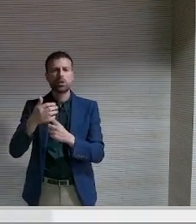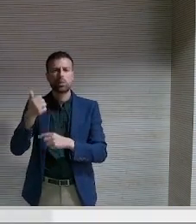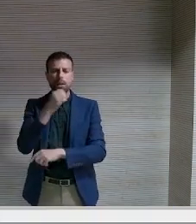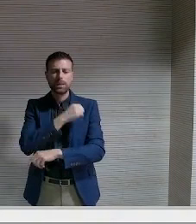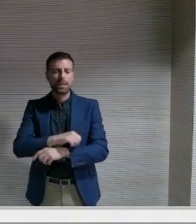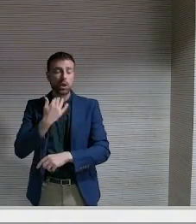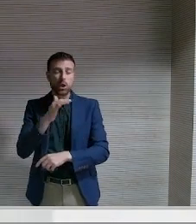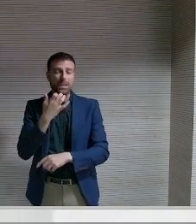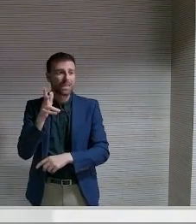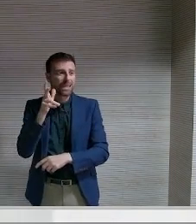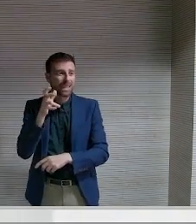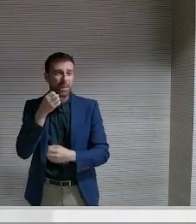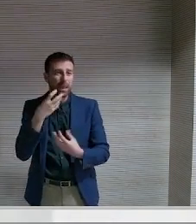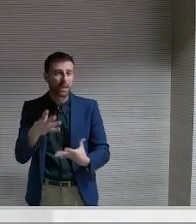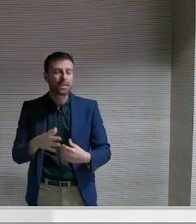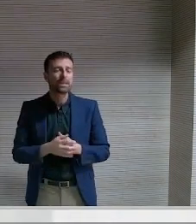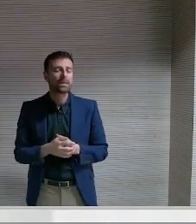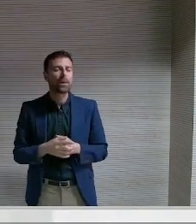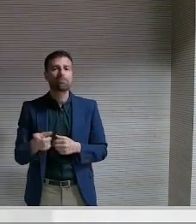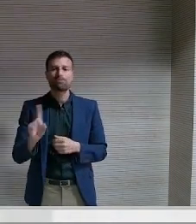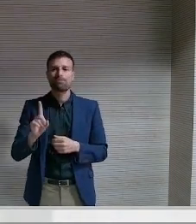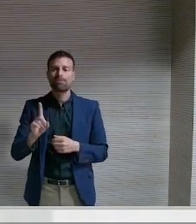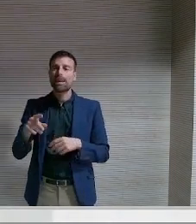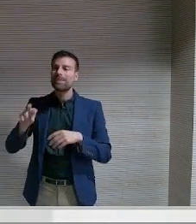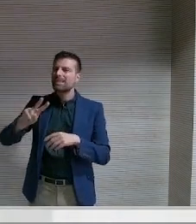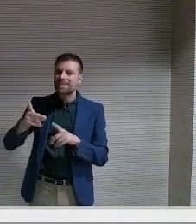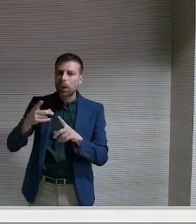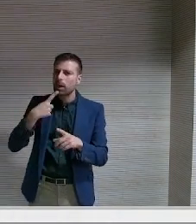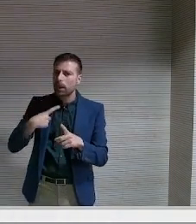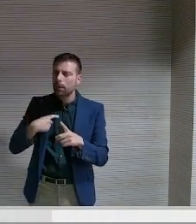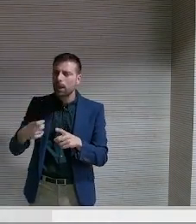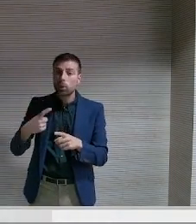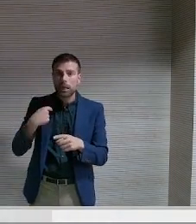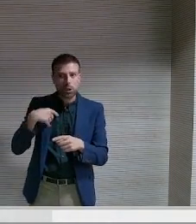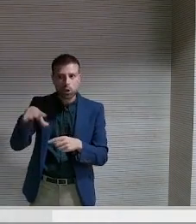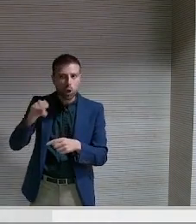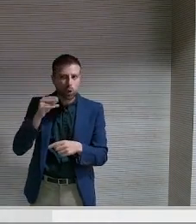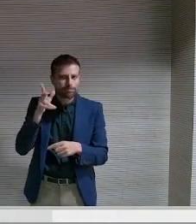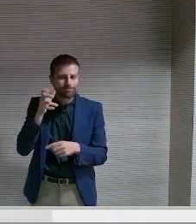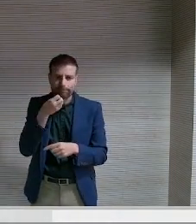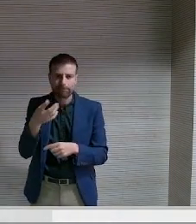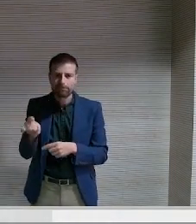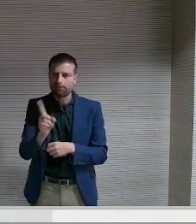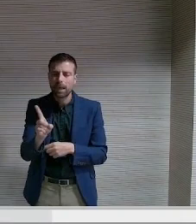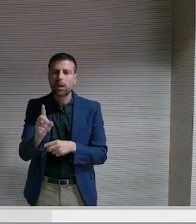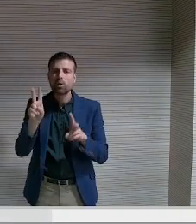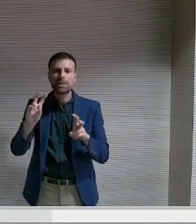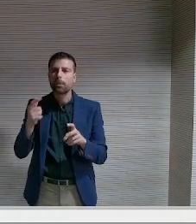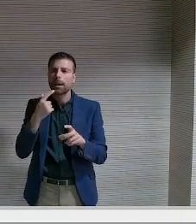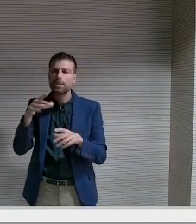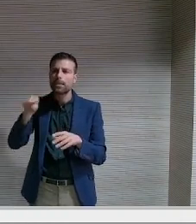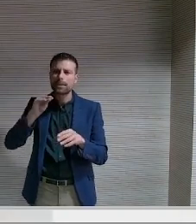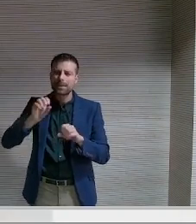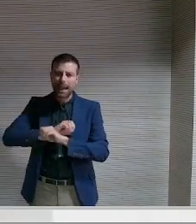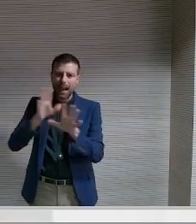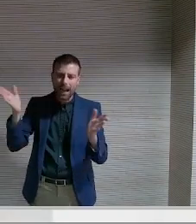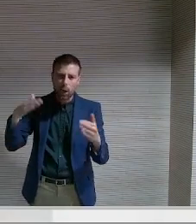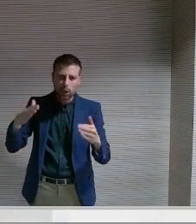bé perquè em sentia com un eco. No, la segona pregunta, no, jo, almenys jo no l'he escoltat prou bé. El concepte no m'ha quedat clar.